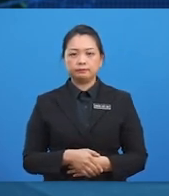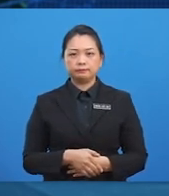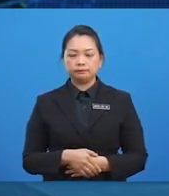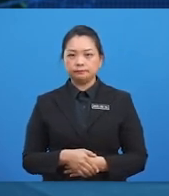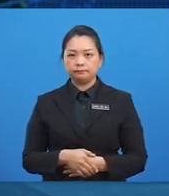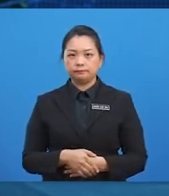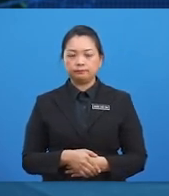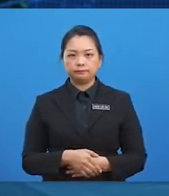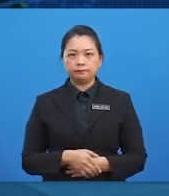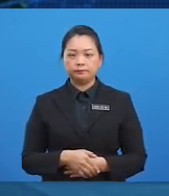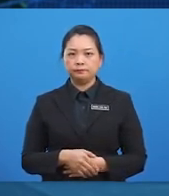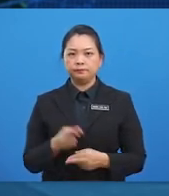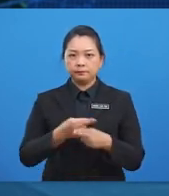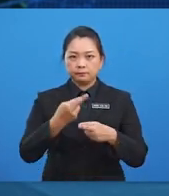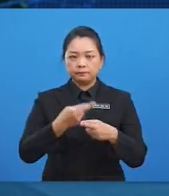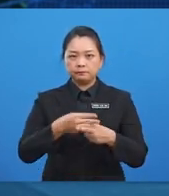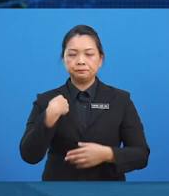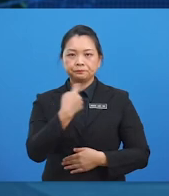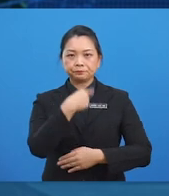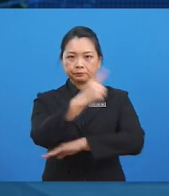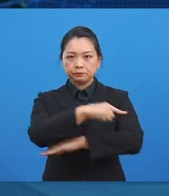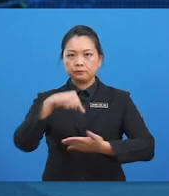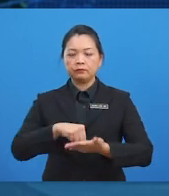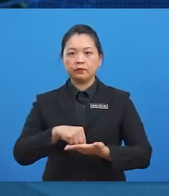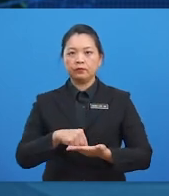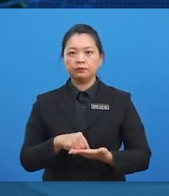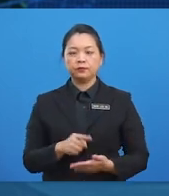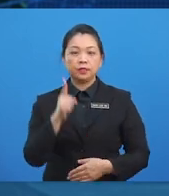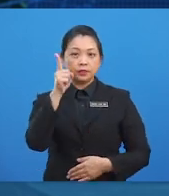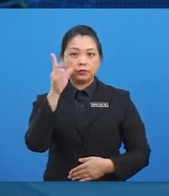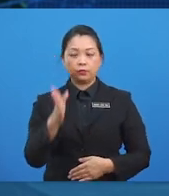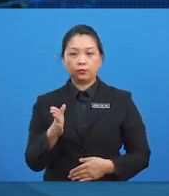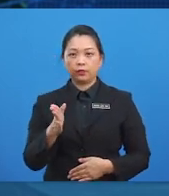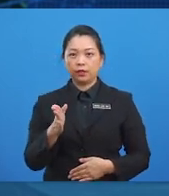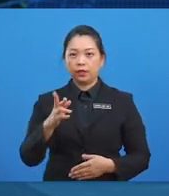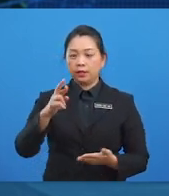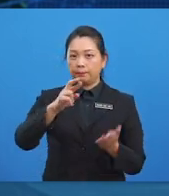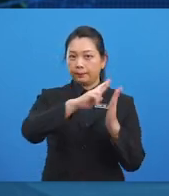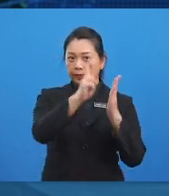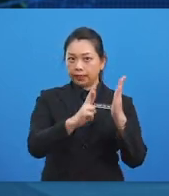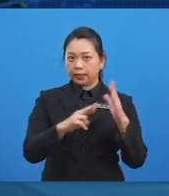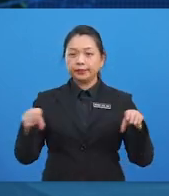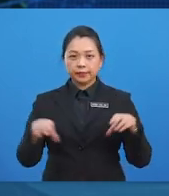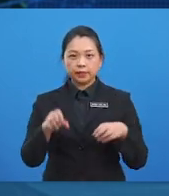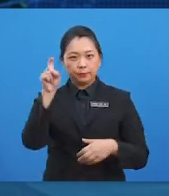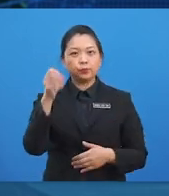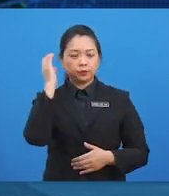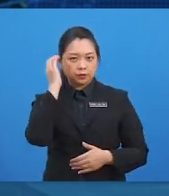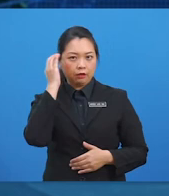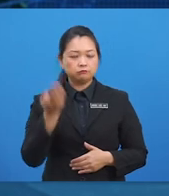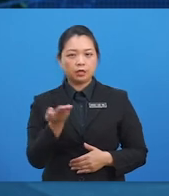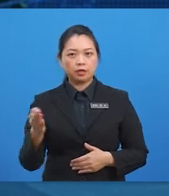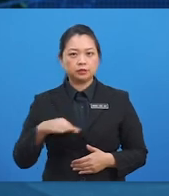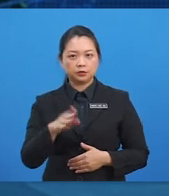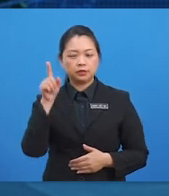Rumusan daripada tajuk perbincangan kita pada hari ini ialah seorang pereka cipta perlu mengetahui bahawa harta